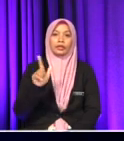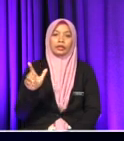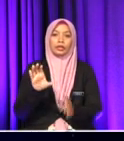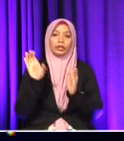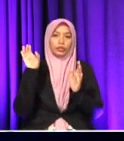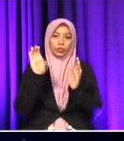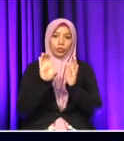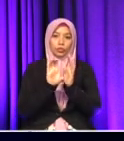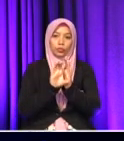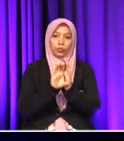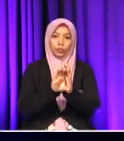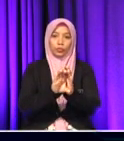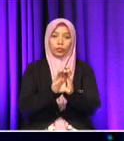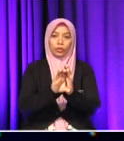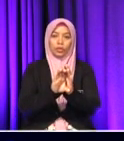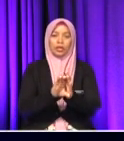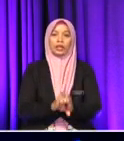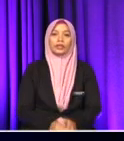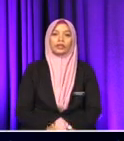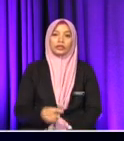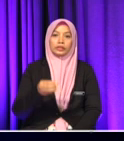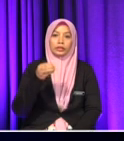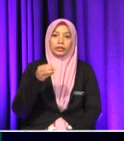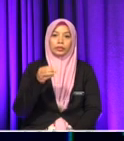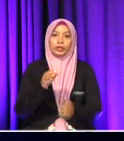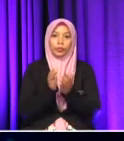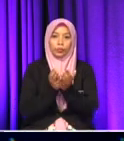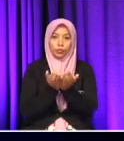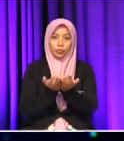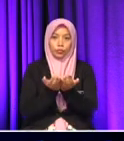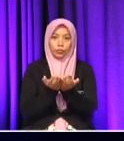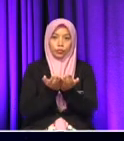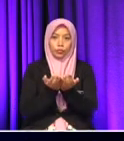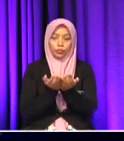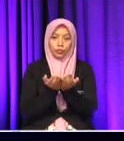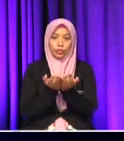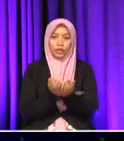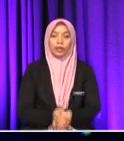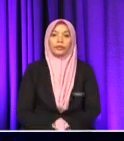cawan buku sampul surat